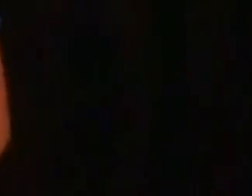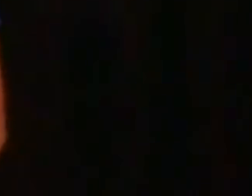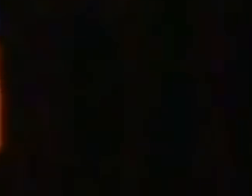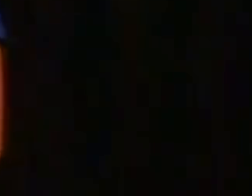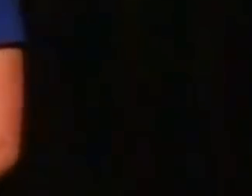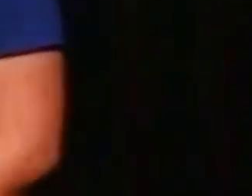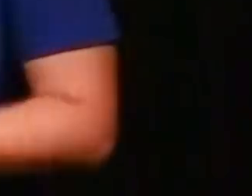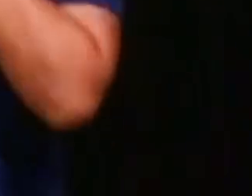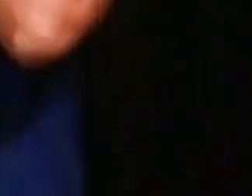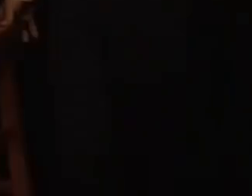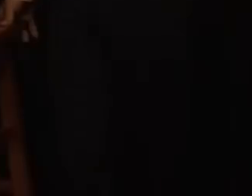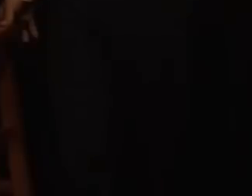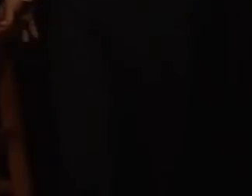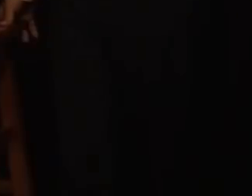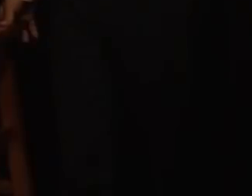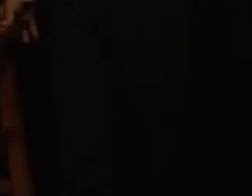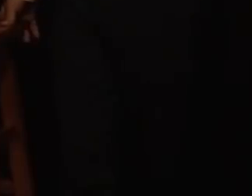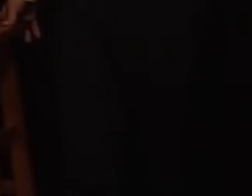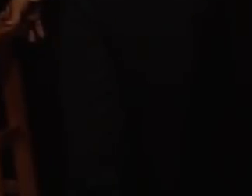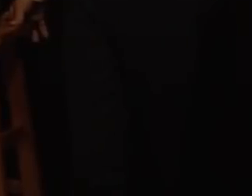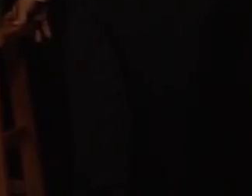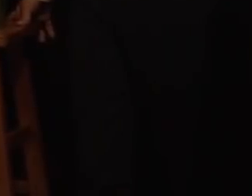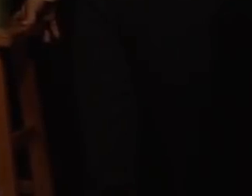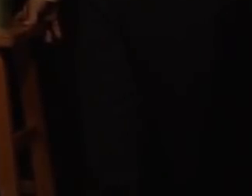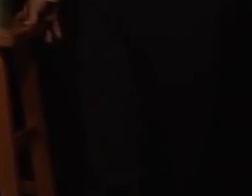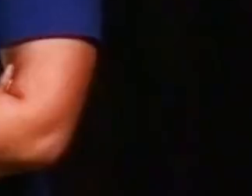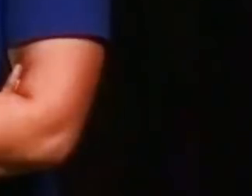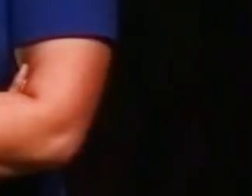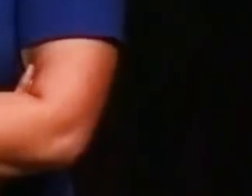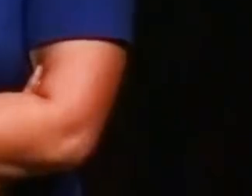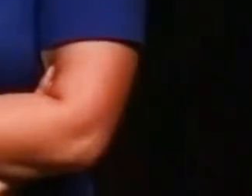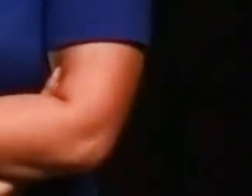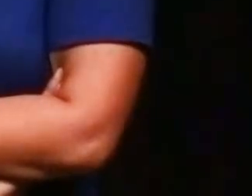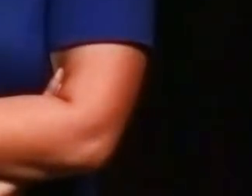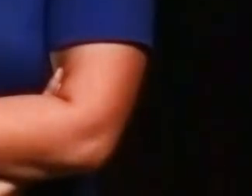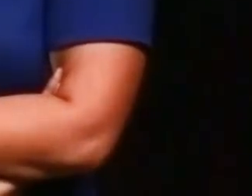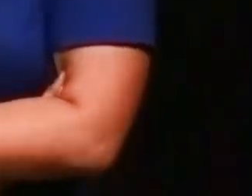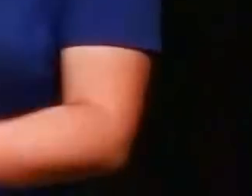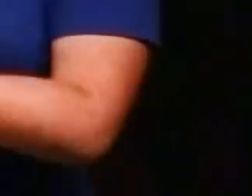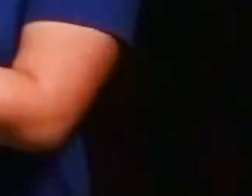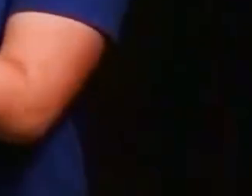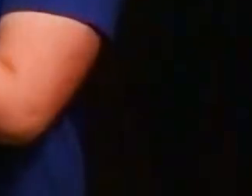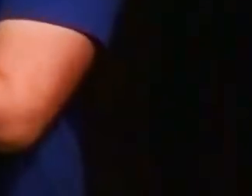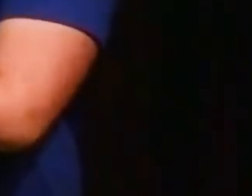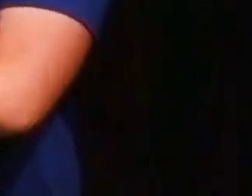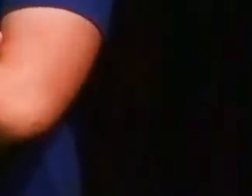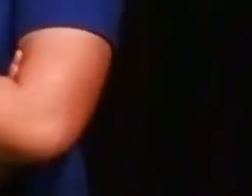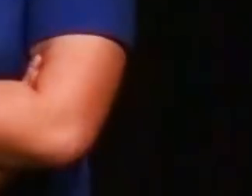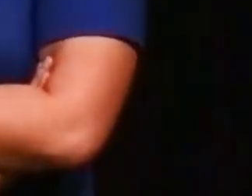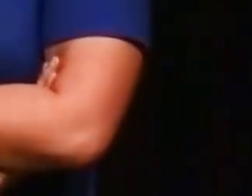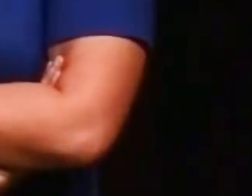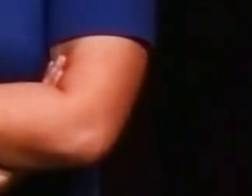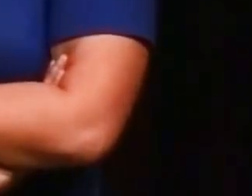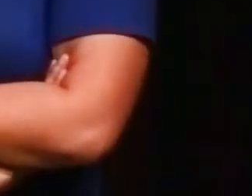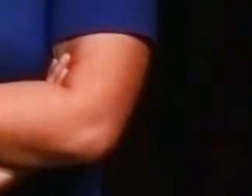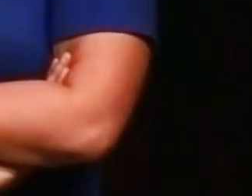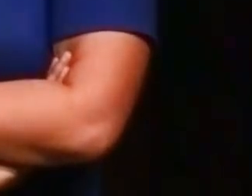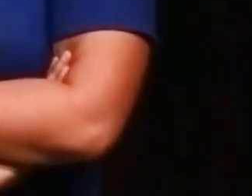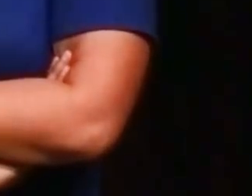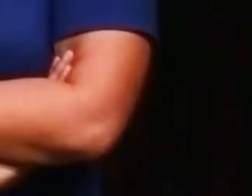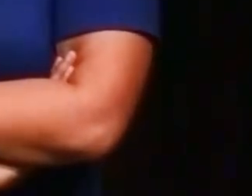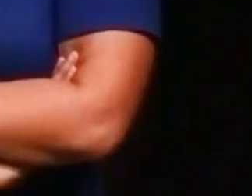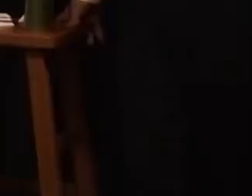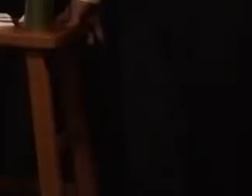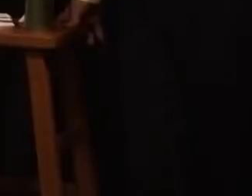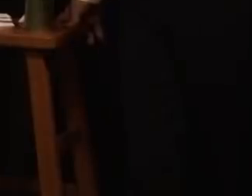慰。 那我觉得翻译刚刚看了那么久，应该也是有一些想法 啊。对啊，今天都没有听到你讲话，总是要